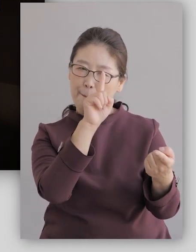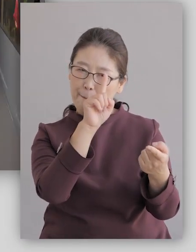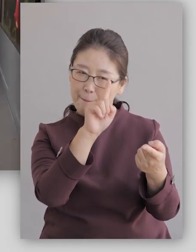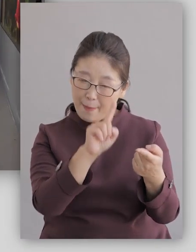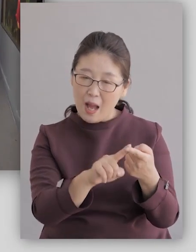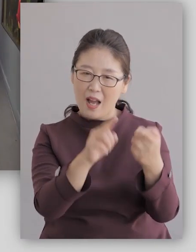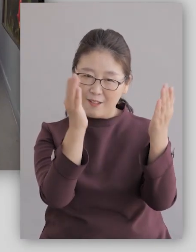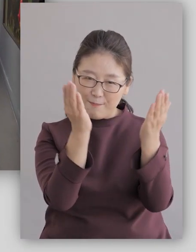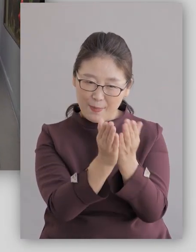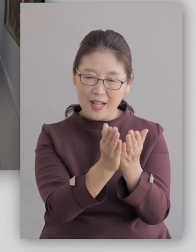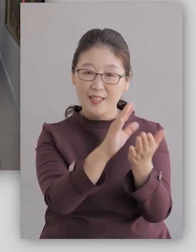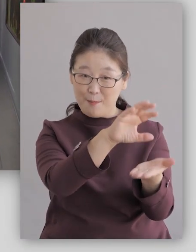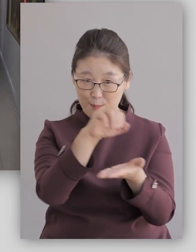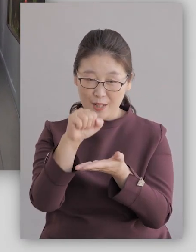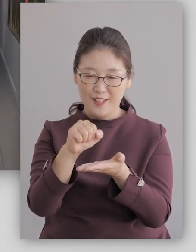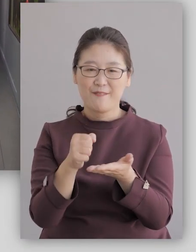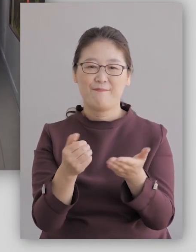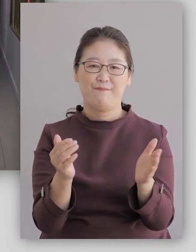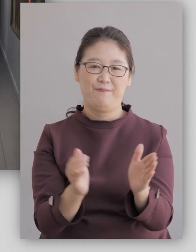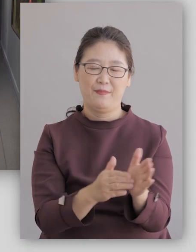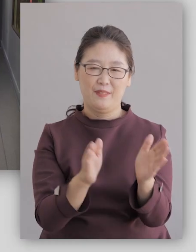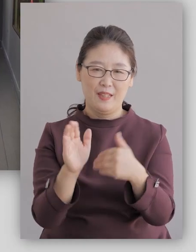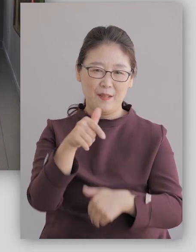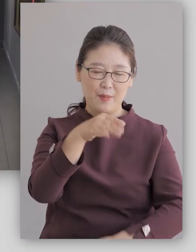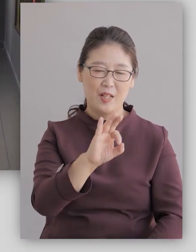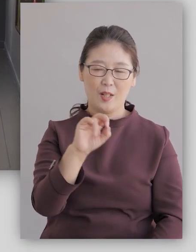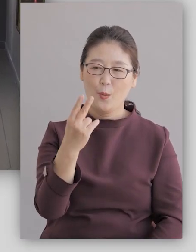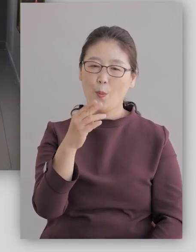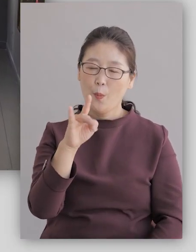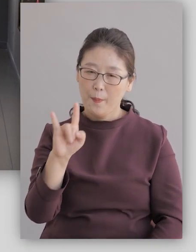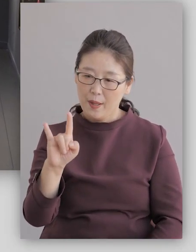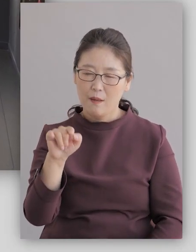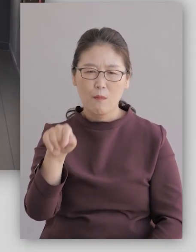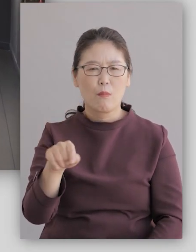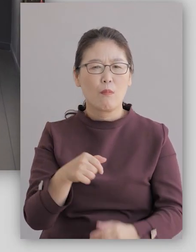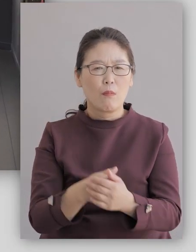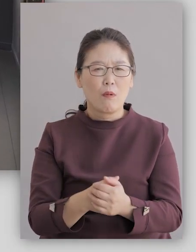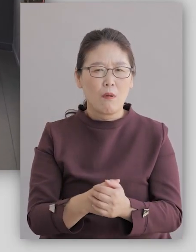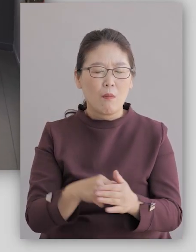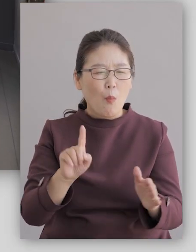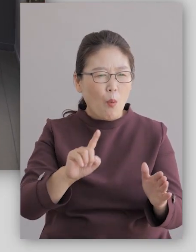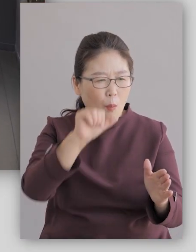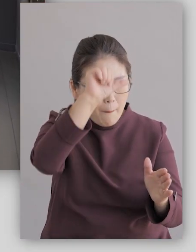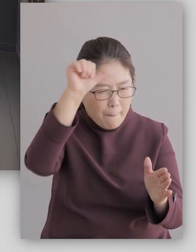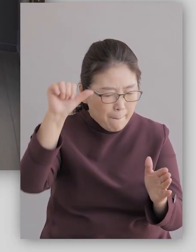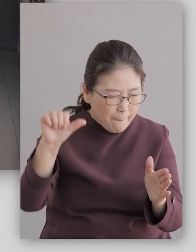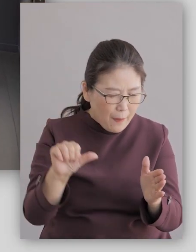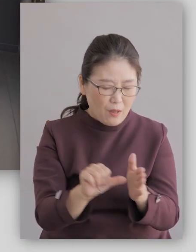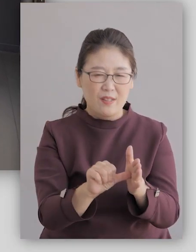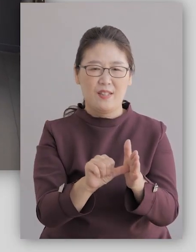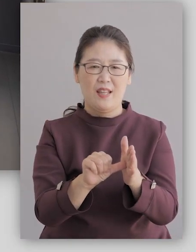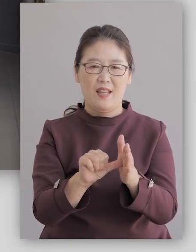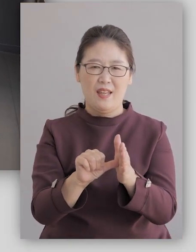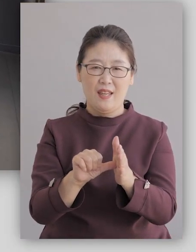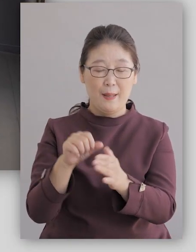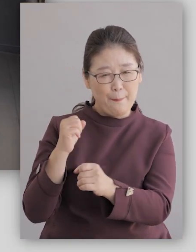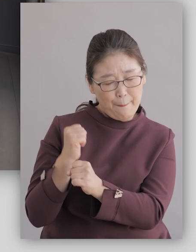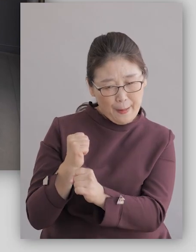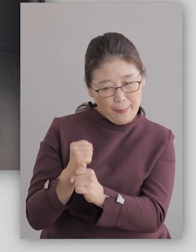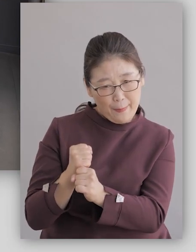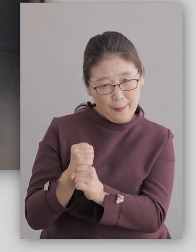것입니다. 강요배 선생님께서 평생을 가지고 작작한